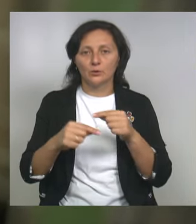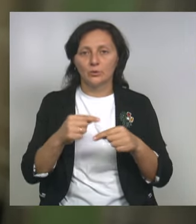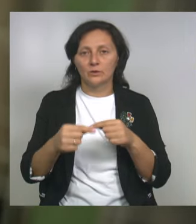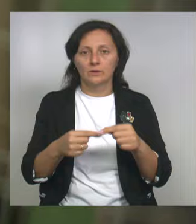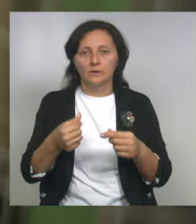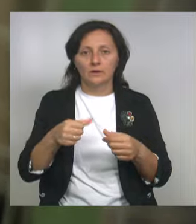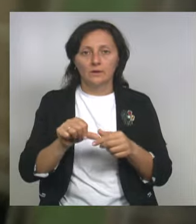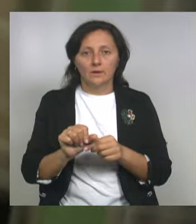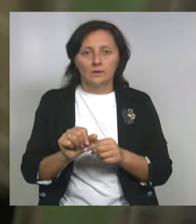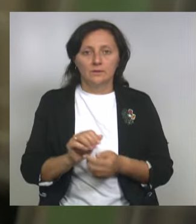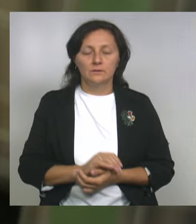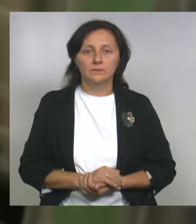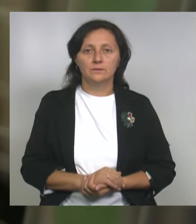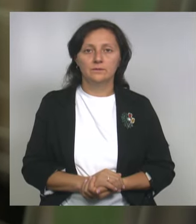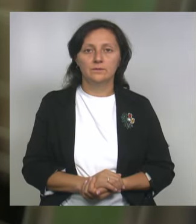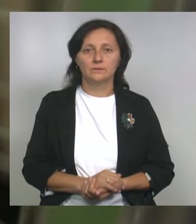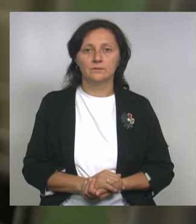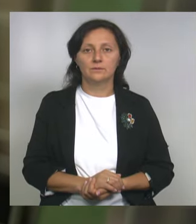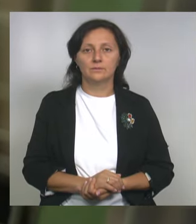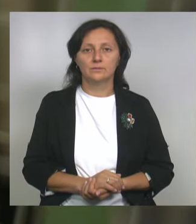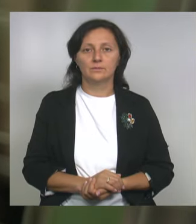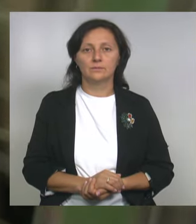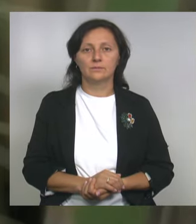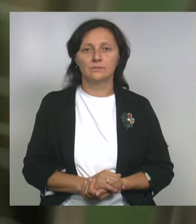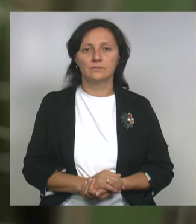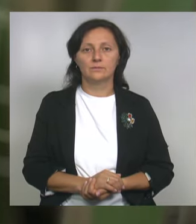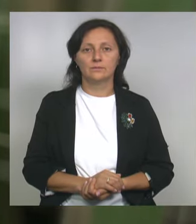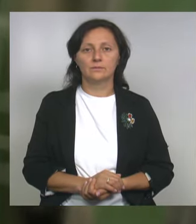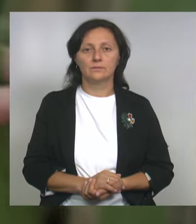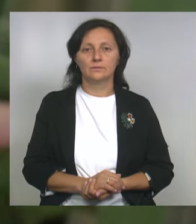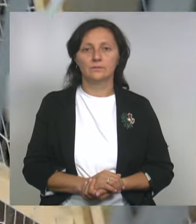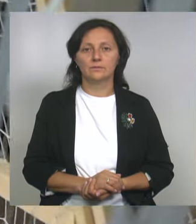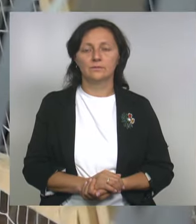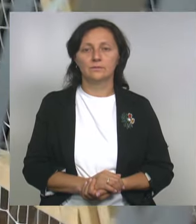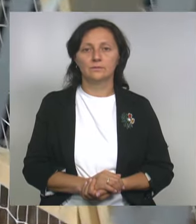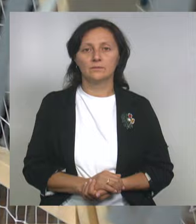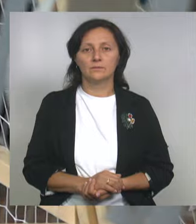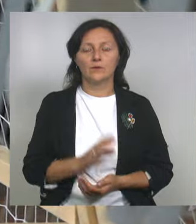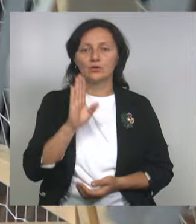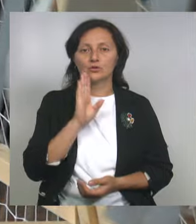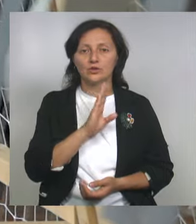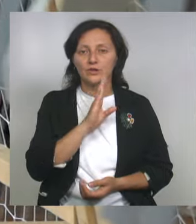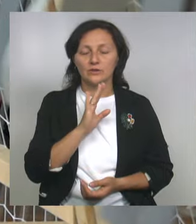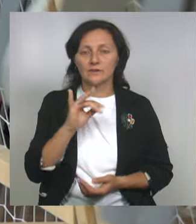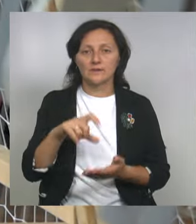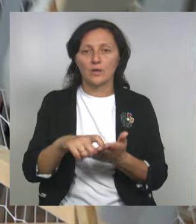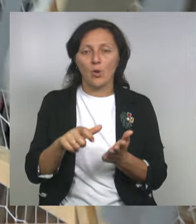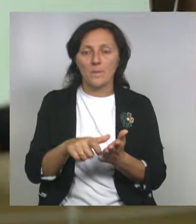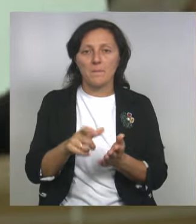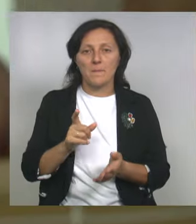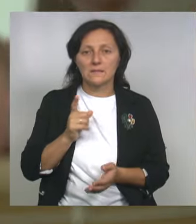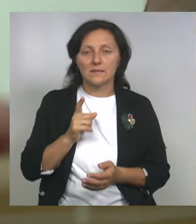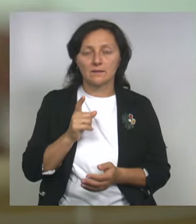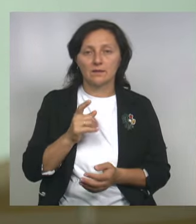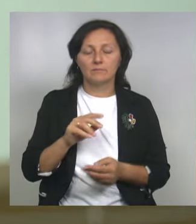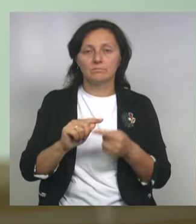прошла. Сюда. Получается вот как детский замочек. Женщины из мастерской Поповки плетут